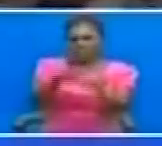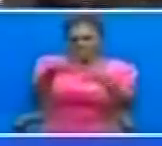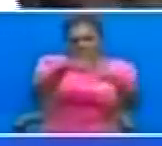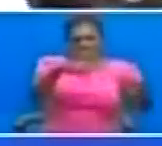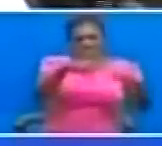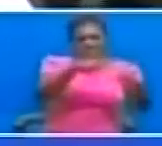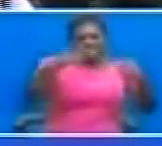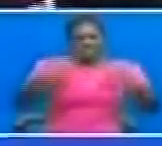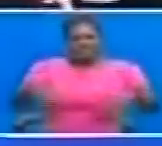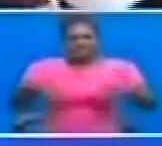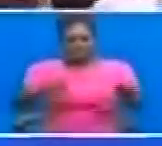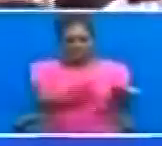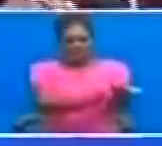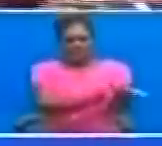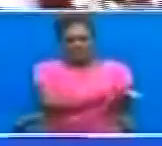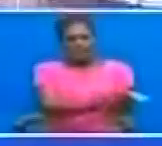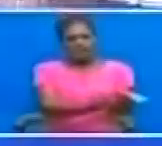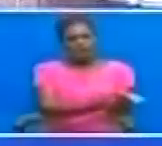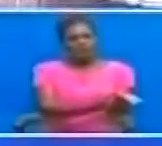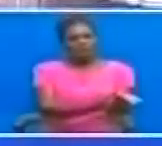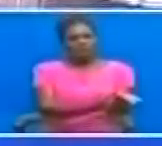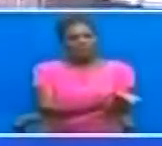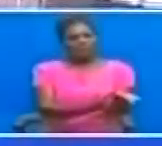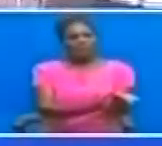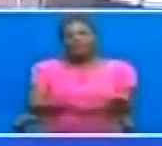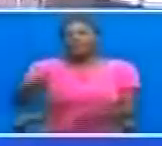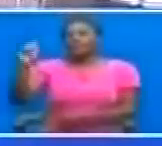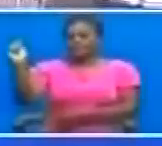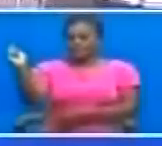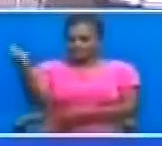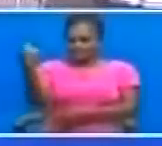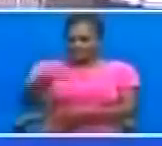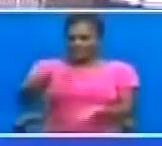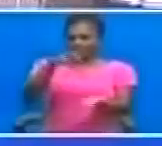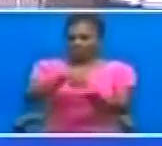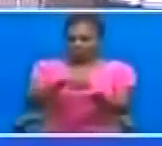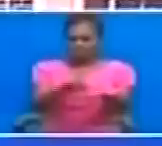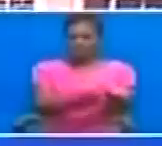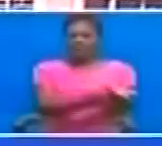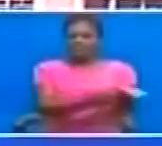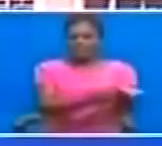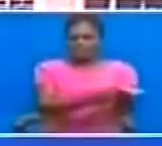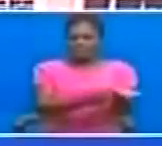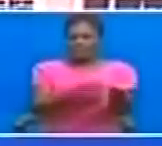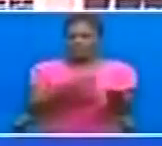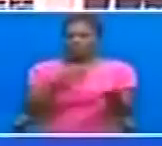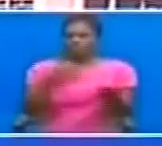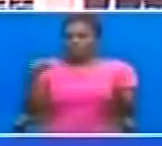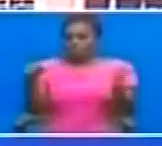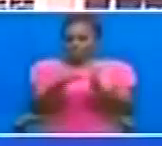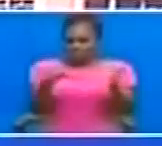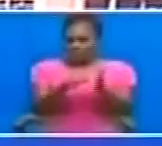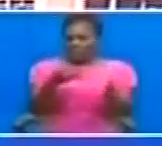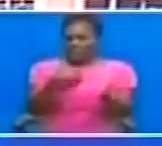watu wenye ulemavu wa ngozi almaarufu albino. Nchini Kenya, hali ya ulemavu wa ngozi bado ni ya kusikitisha kutokana